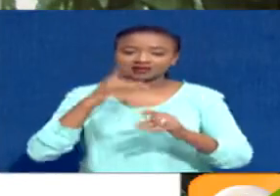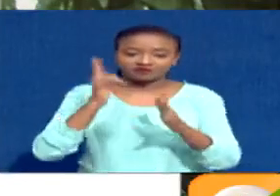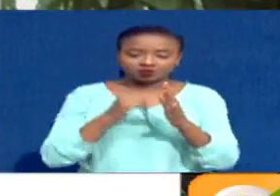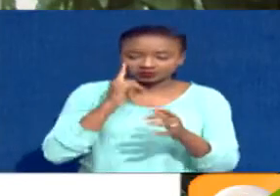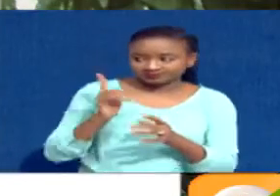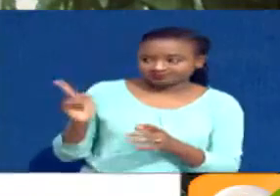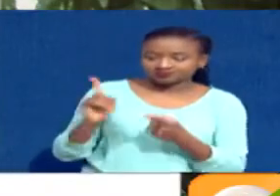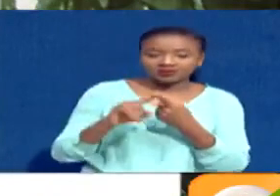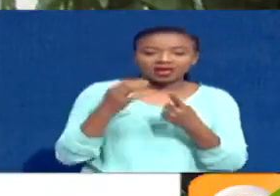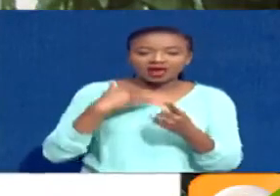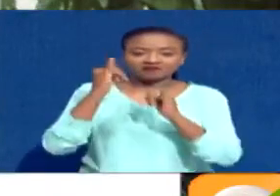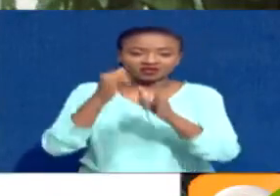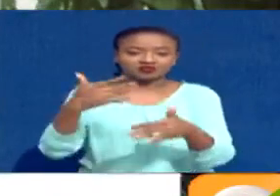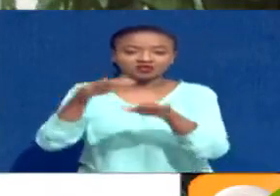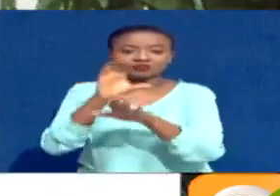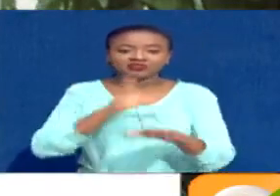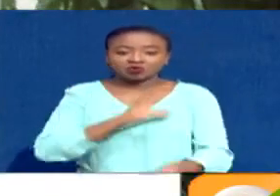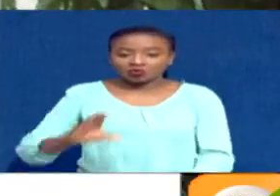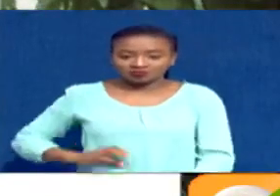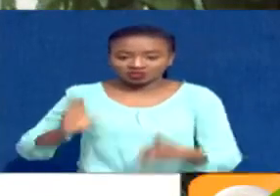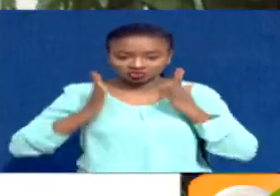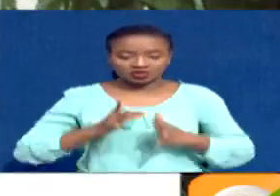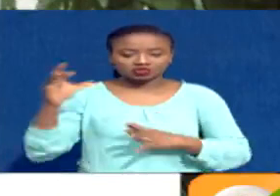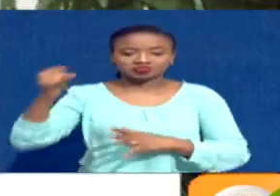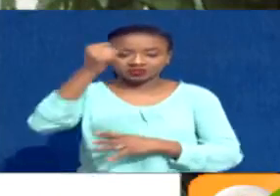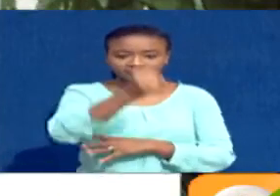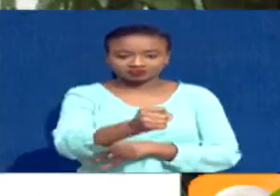naibu kamishna mpya kuteuliwa katika maeneo ya mpaka,